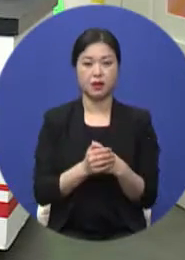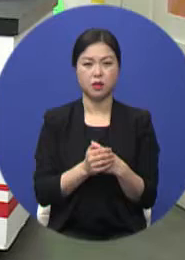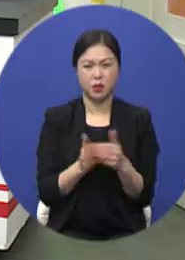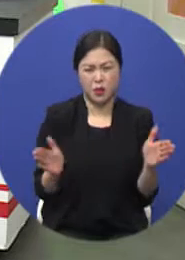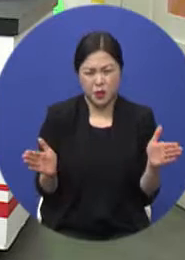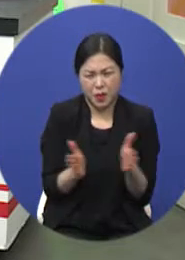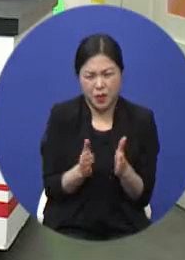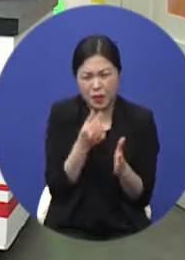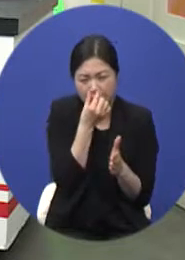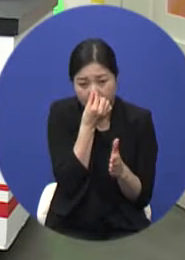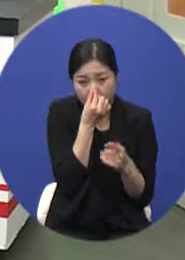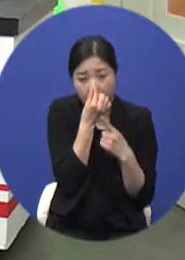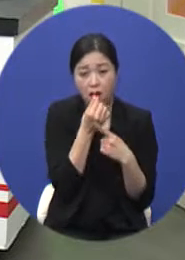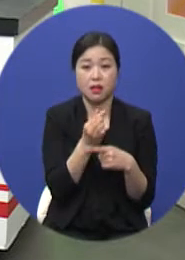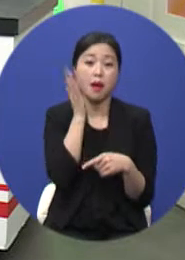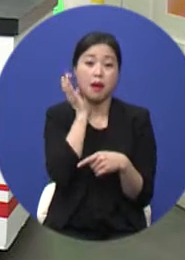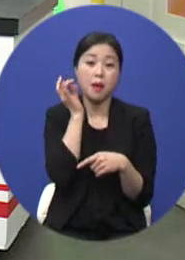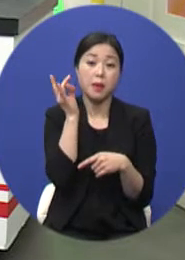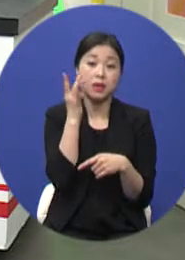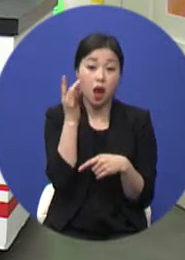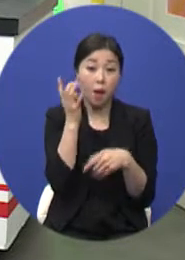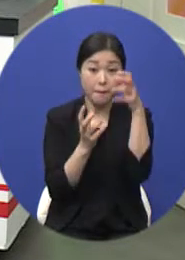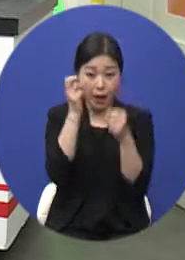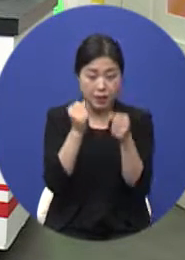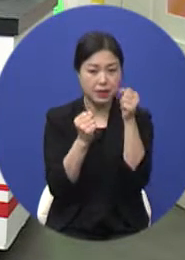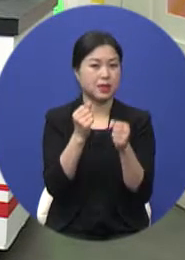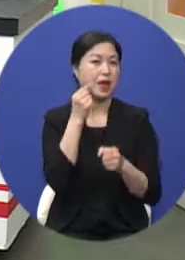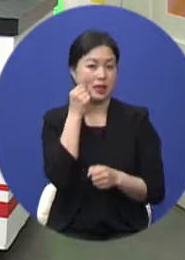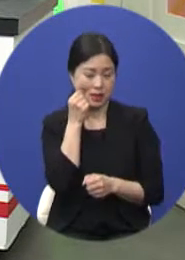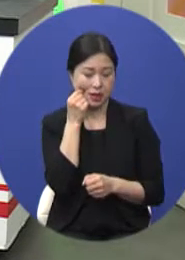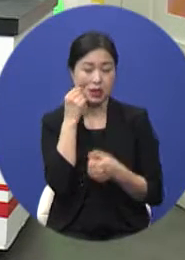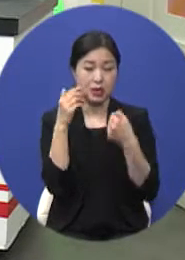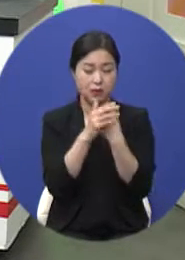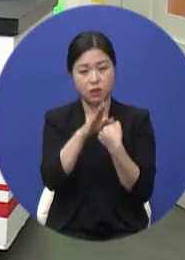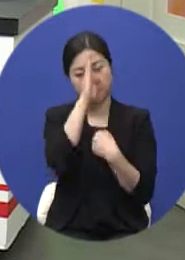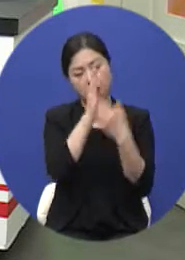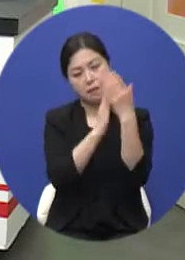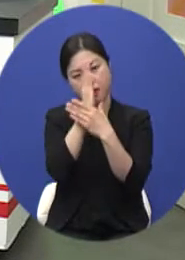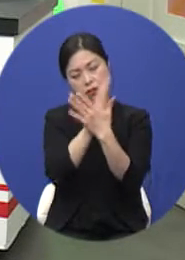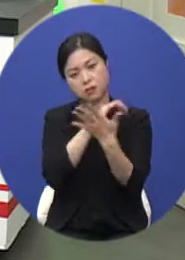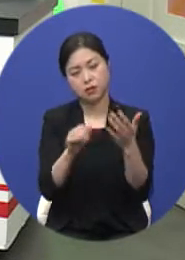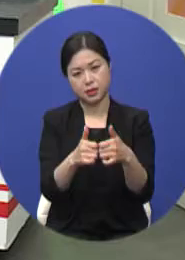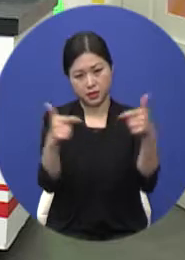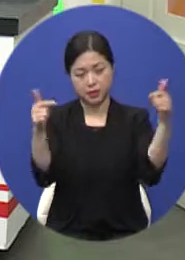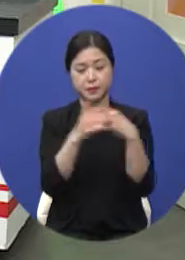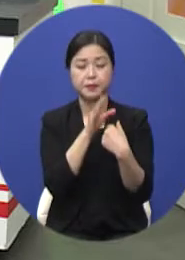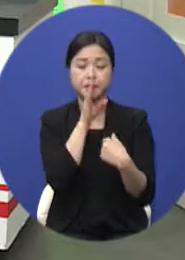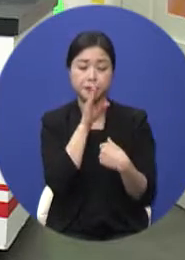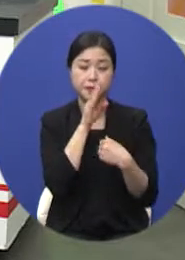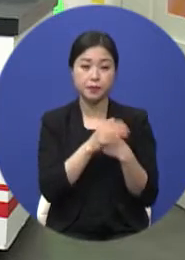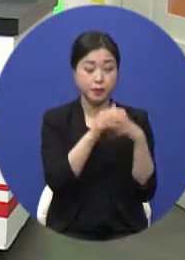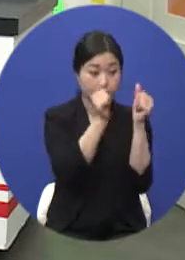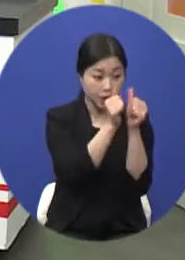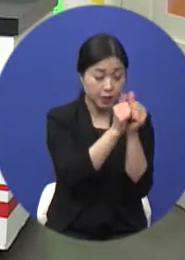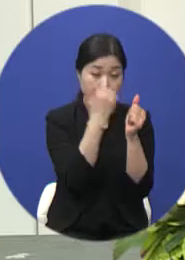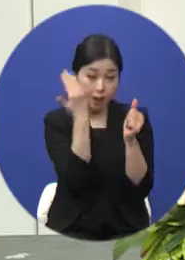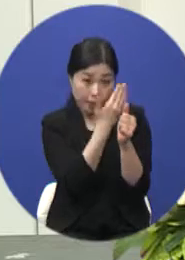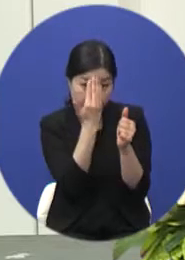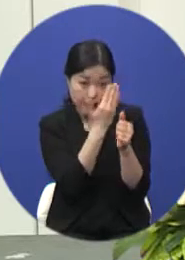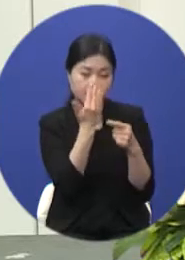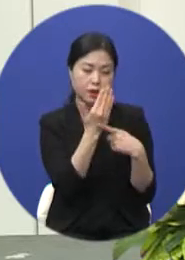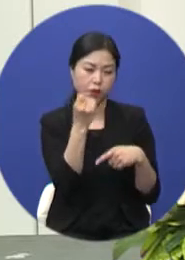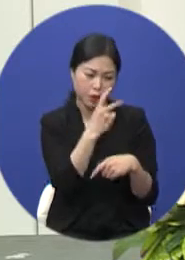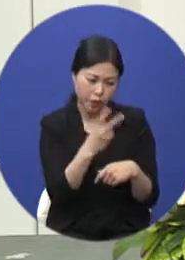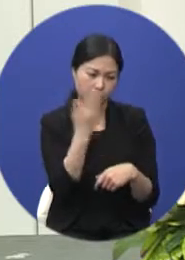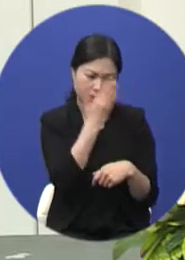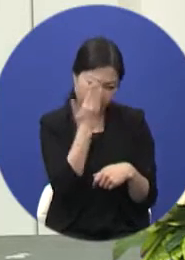그것도 거. 그것도 안 좋죠. 청바지. 스키니진 같은 거. 그것 때문에 질염 많이 생겼다고 들었었어요. 그것도 있죠. 예. 남자는 깨끗이 씻고 자주 씻고